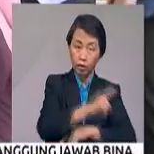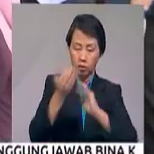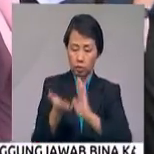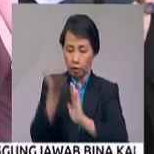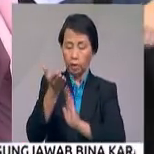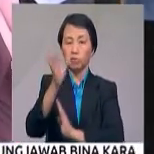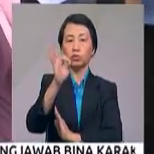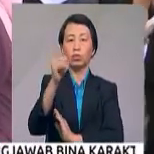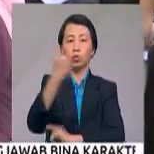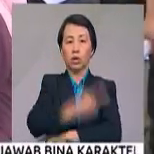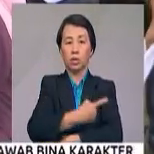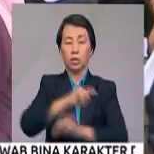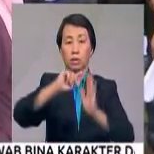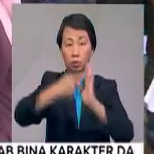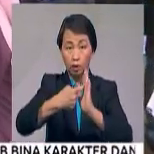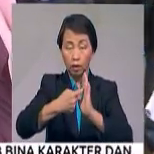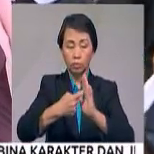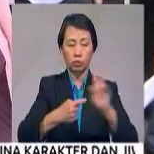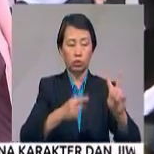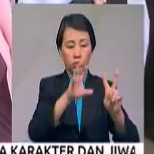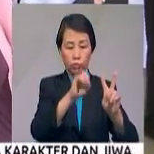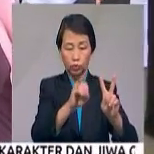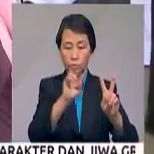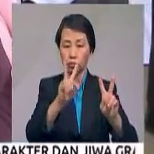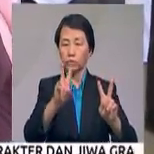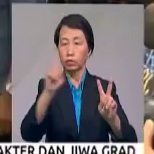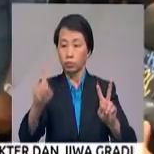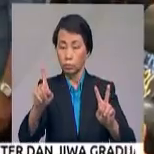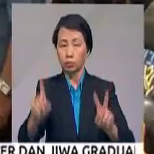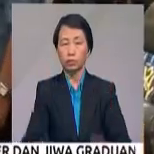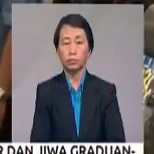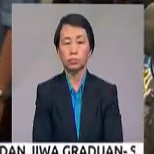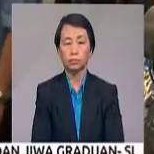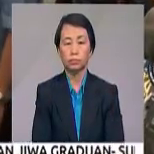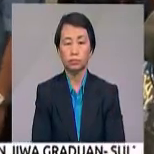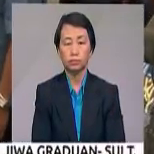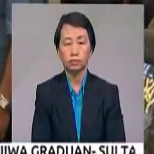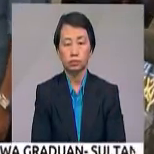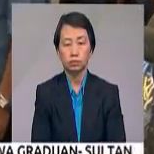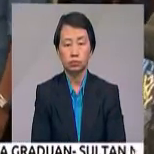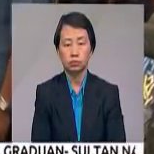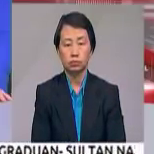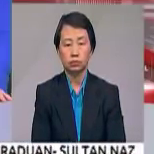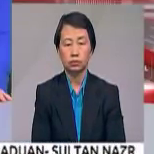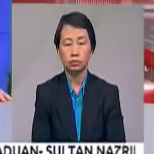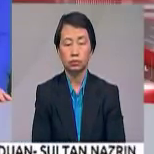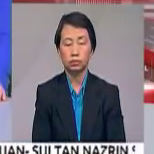90 hari berkuat kuasa mulai 2021.